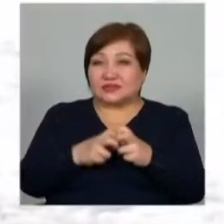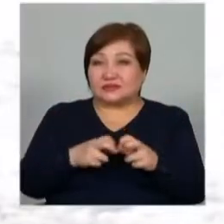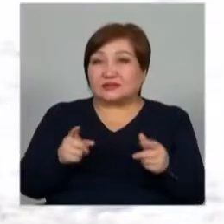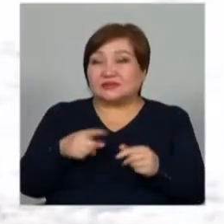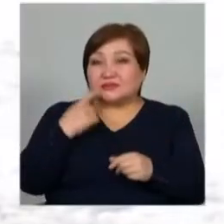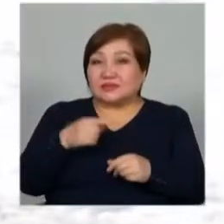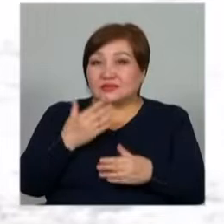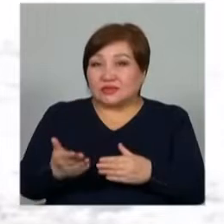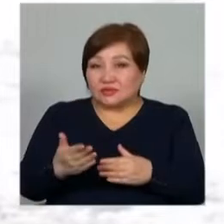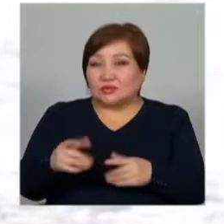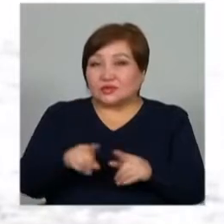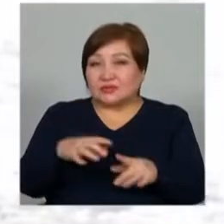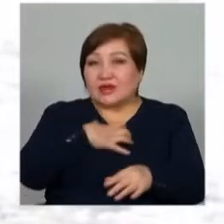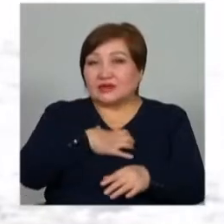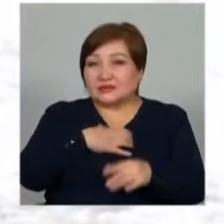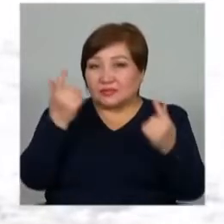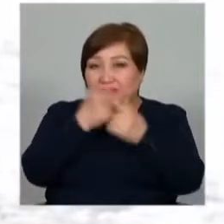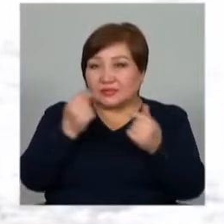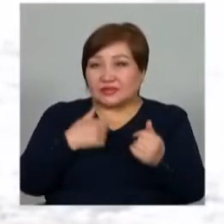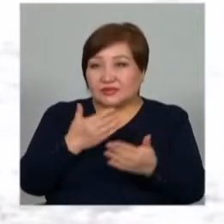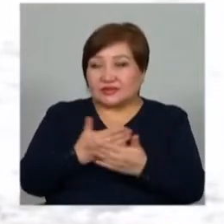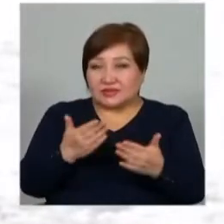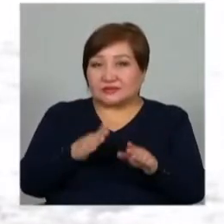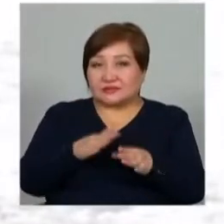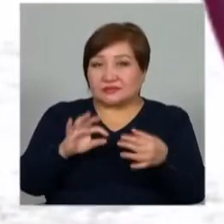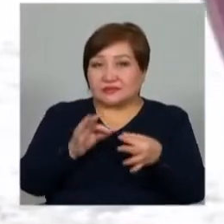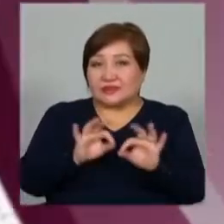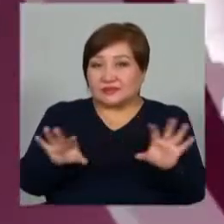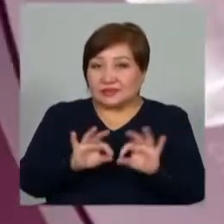өзге де маңызды ақпараттармен мен Әлібек Шынтемір дәл қазір бөлісемін.